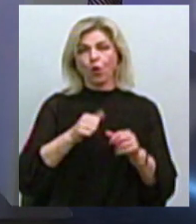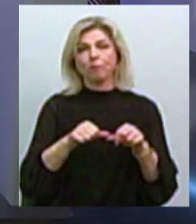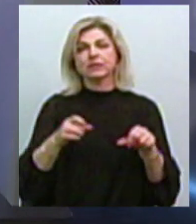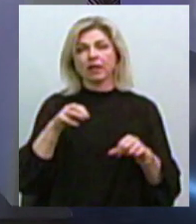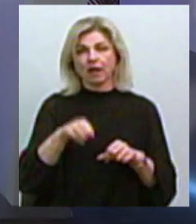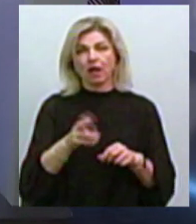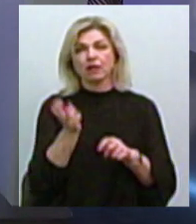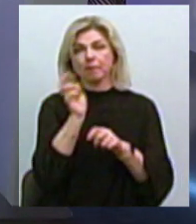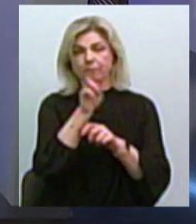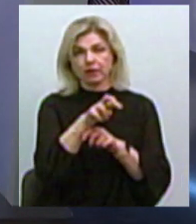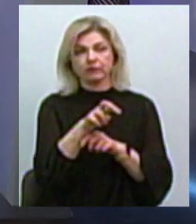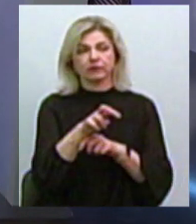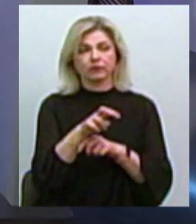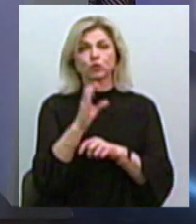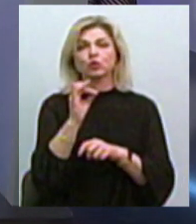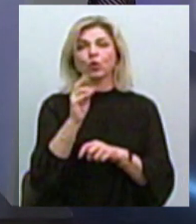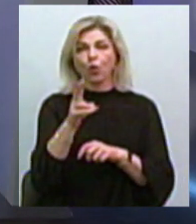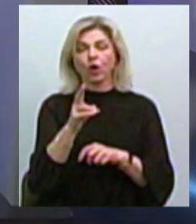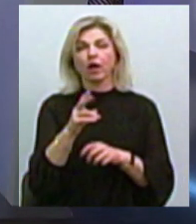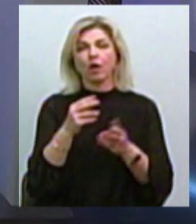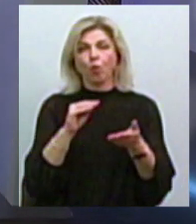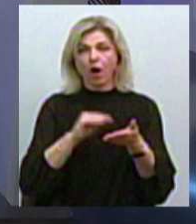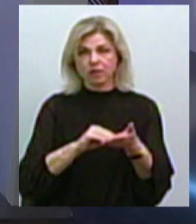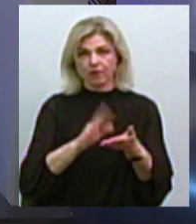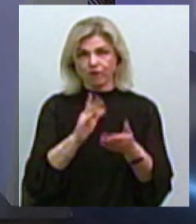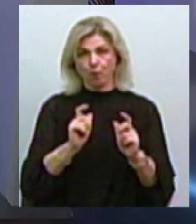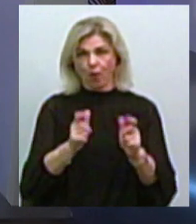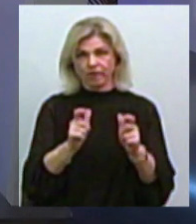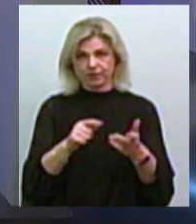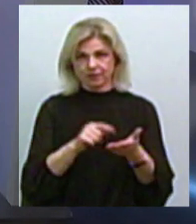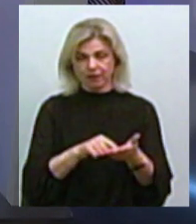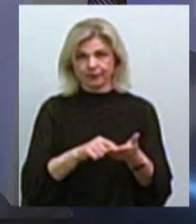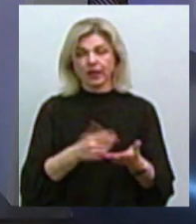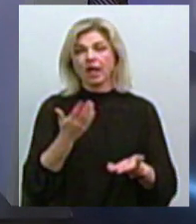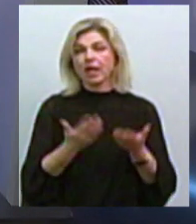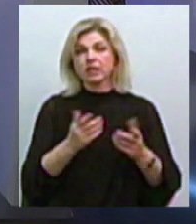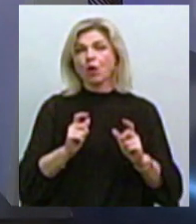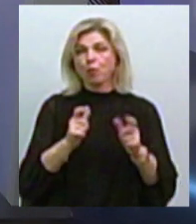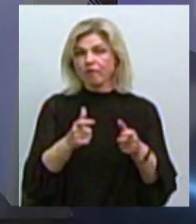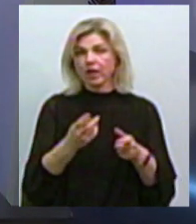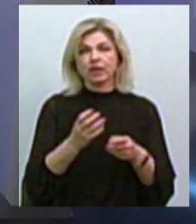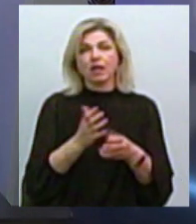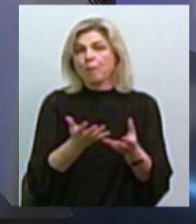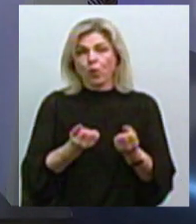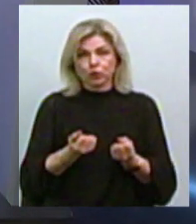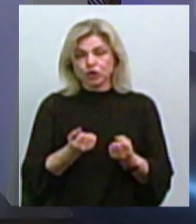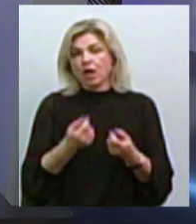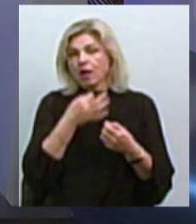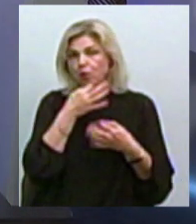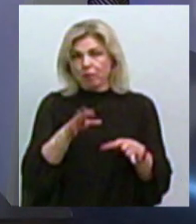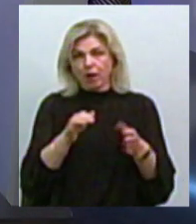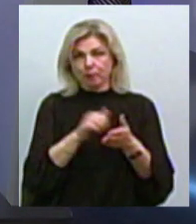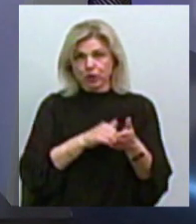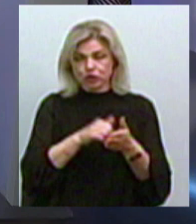до призовної дільниці строк та терміни указані в повістці безпосередньо. У разі, якщо повістка не надійшла з будь-яких причин, відповідно до